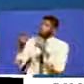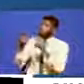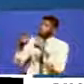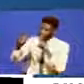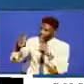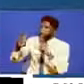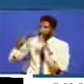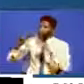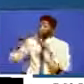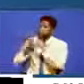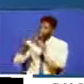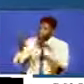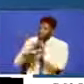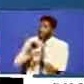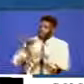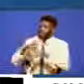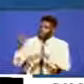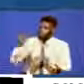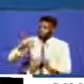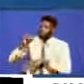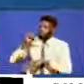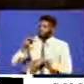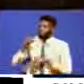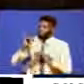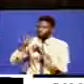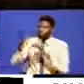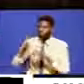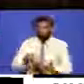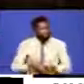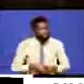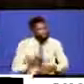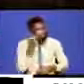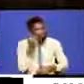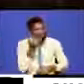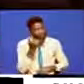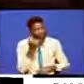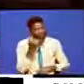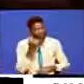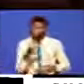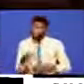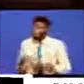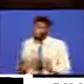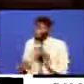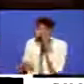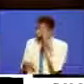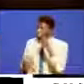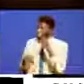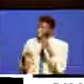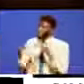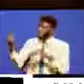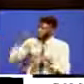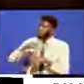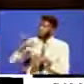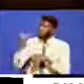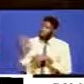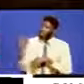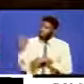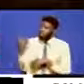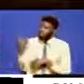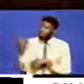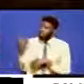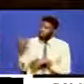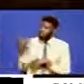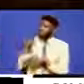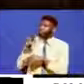kesho akija ajikule atafikia. Kwa nini tena? Kwa nini? Unajui kwa nini? Mimi mambo ya kuja kusubiriwa roho hapa na Zoa mimi siwezi. Watoto wangu